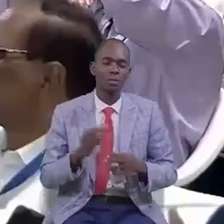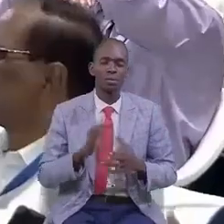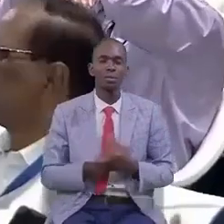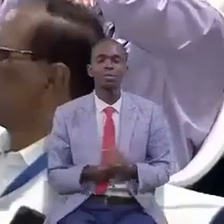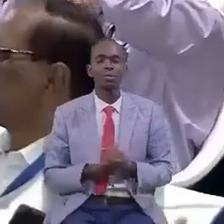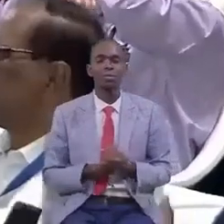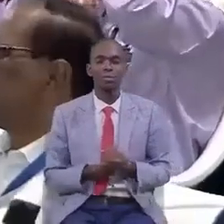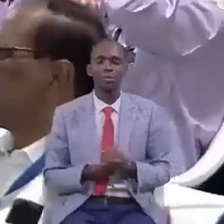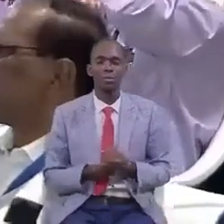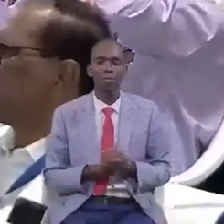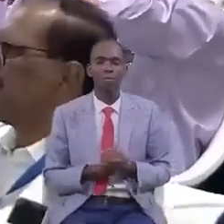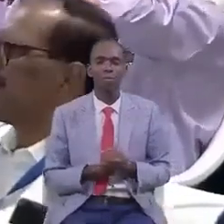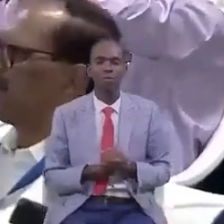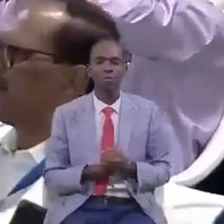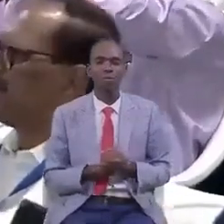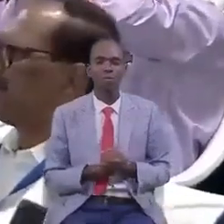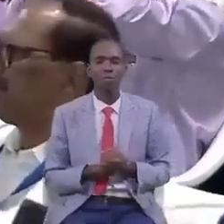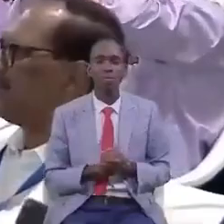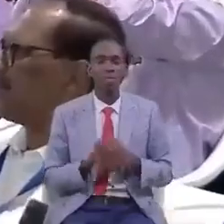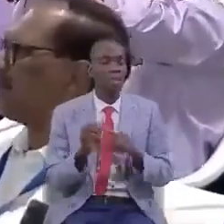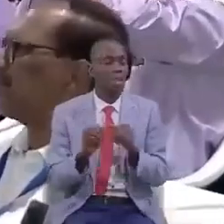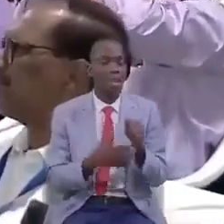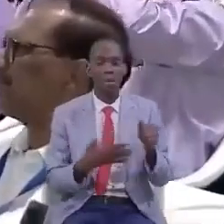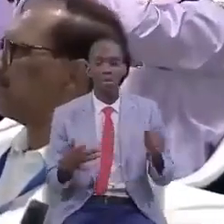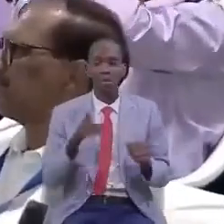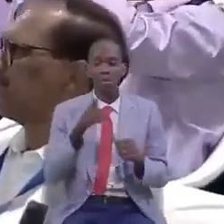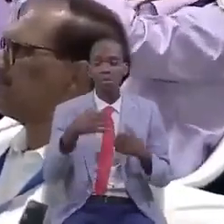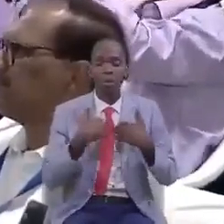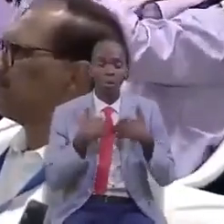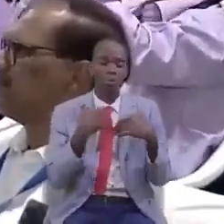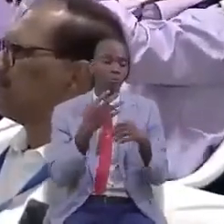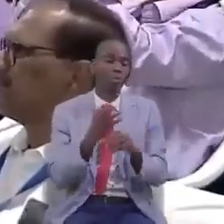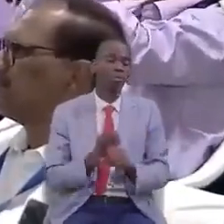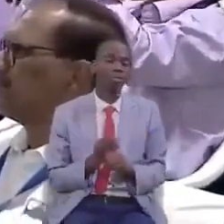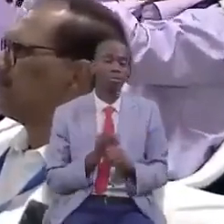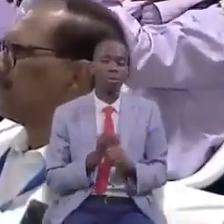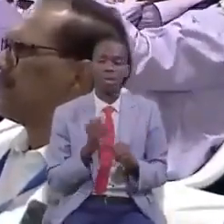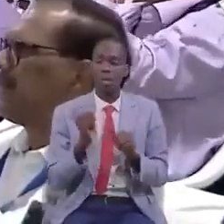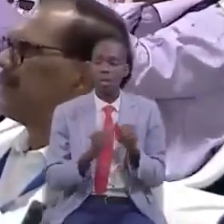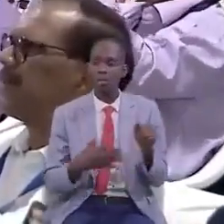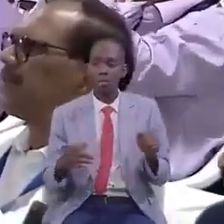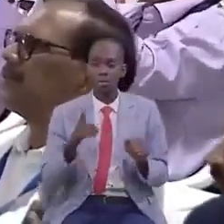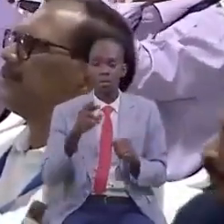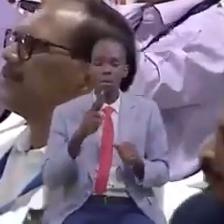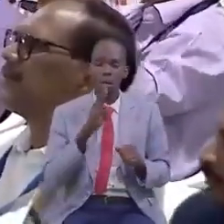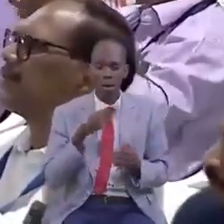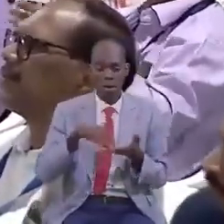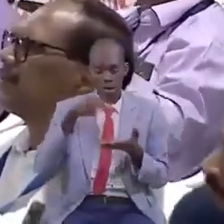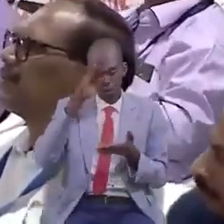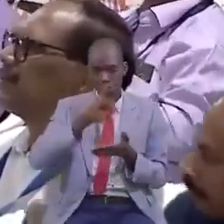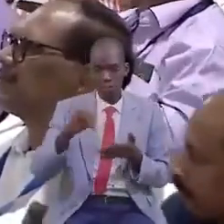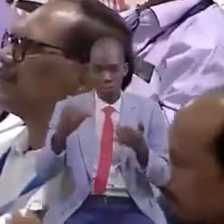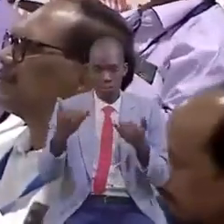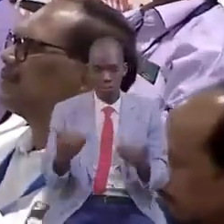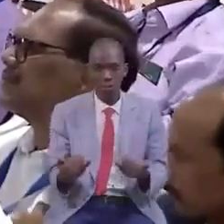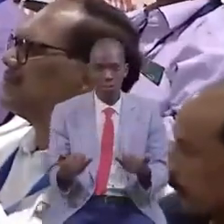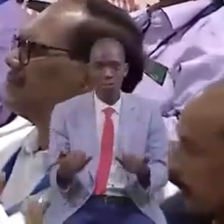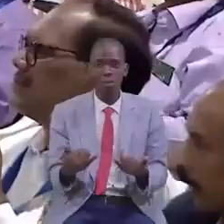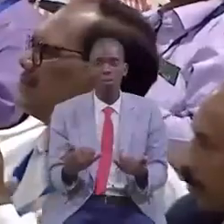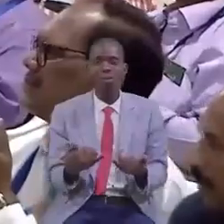యొక్క విడుదల కోసం ఉన్నాం. Everything you have got. మీరు చేసే ప్రతి కార్యం. Everything you are getting. మీరు చేస్తున్న ప్రతి పని.